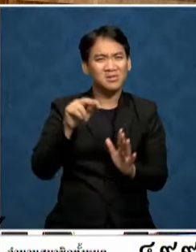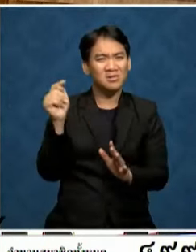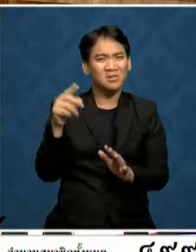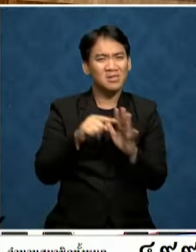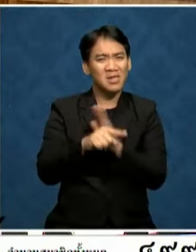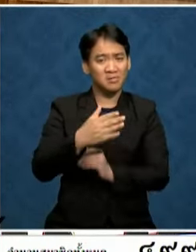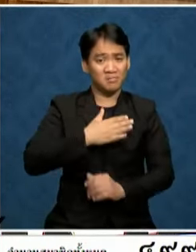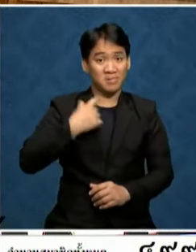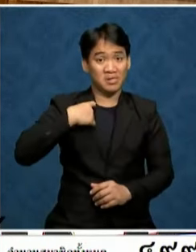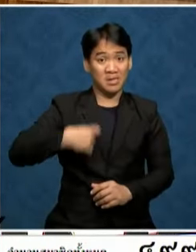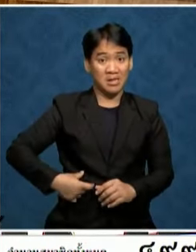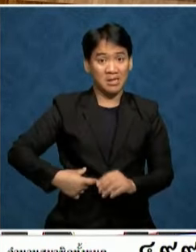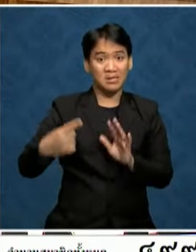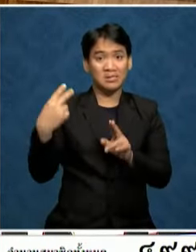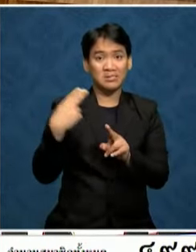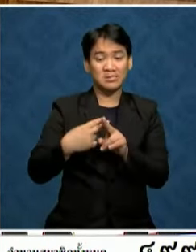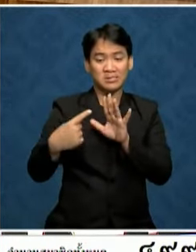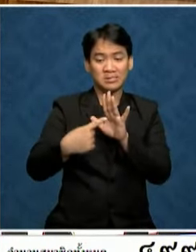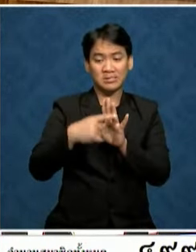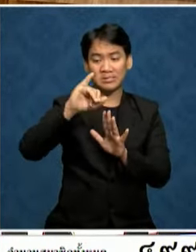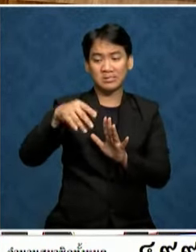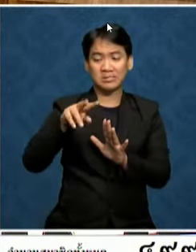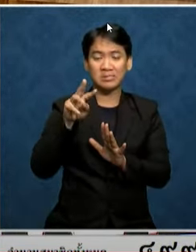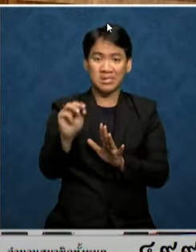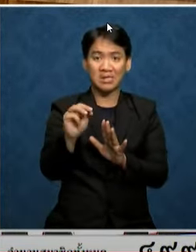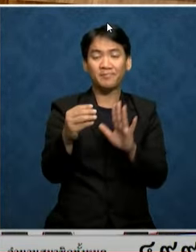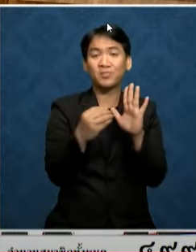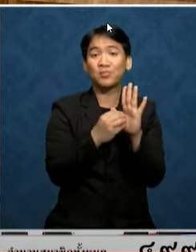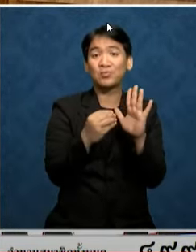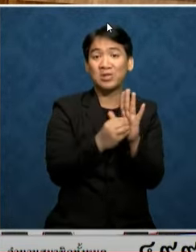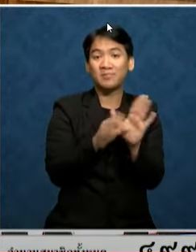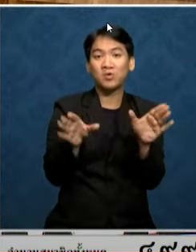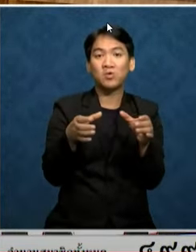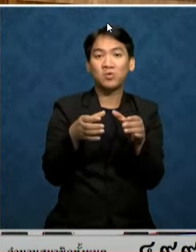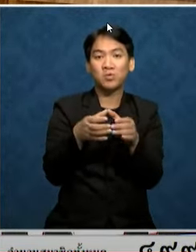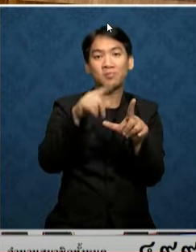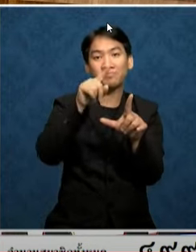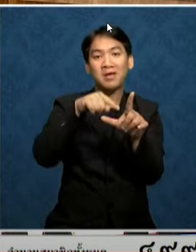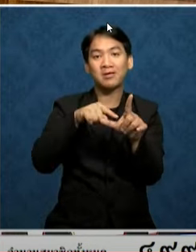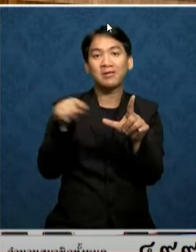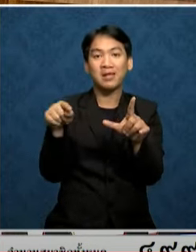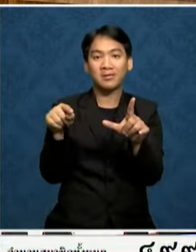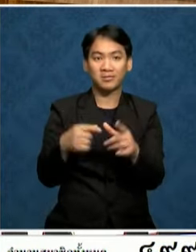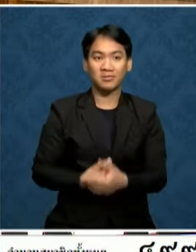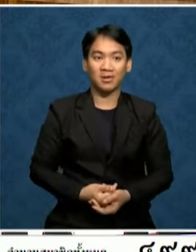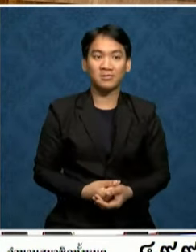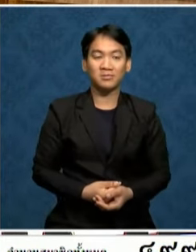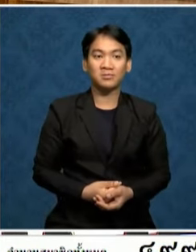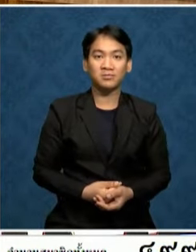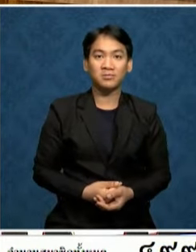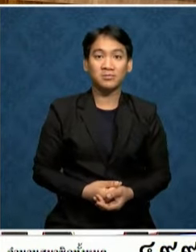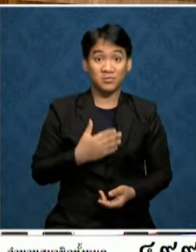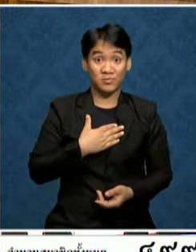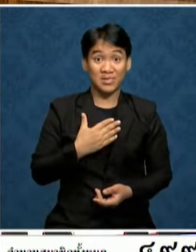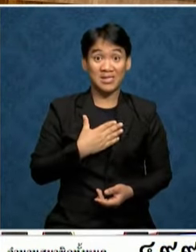สิันธรมนิธินันท์ค่ะผู้แทนราษฎรกรุงเทพมหานครเขต 11พรก้าไกลค่ะดิฉันก็วัน